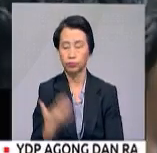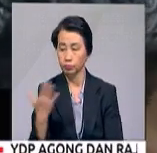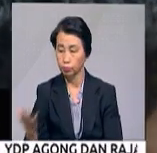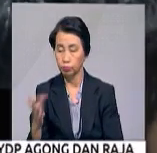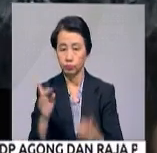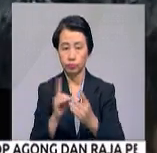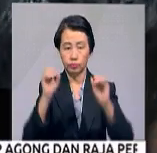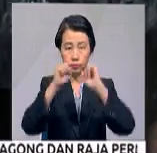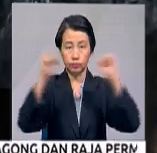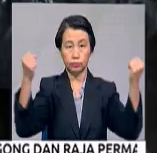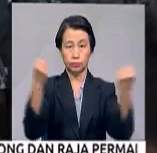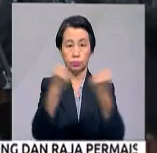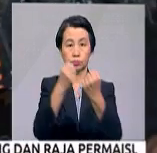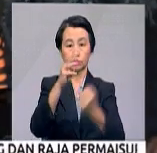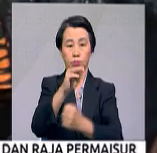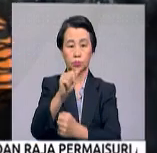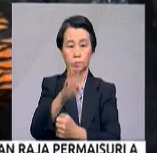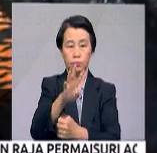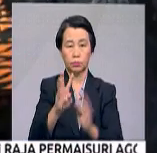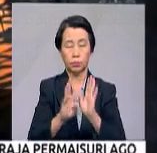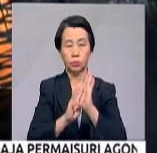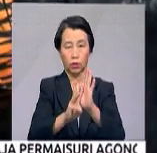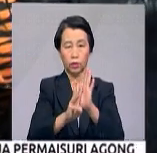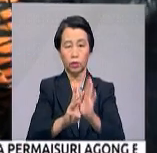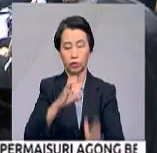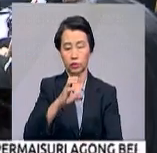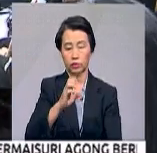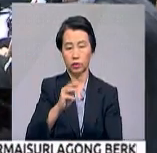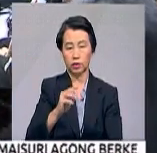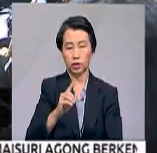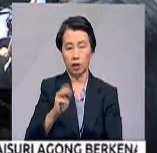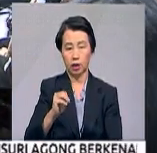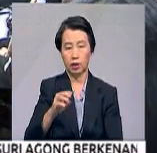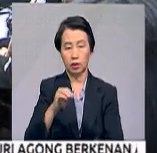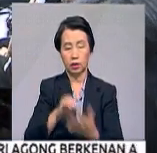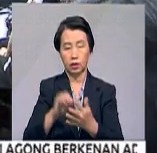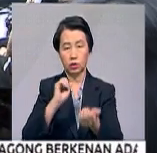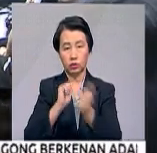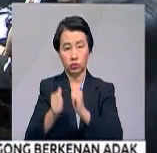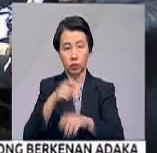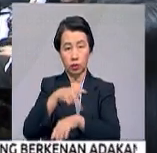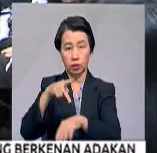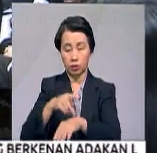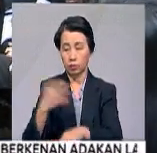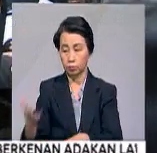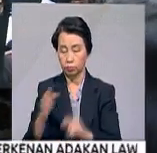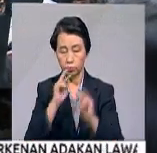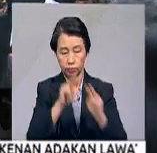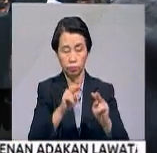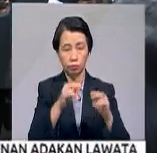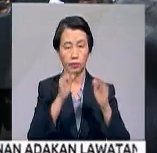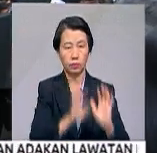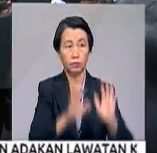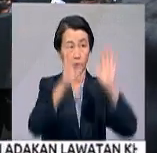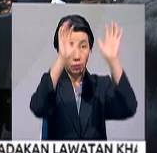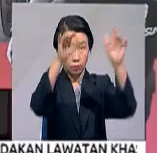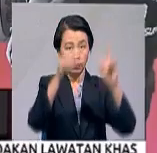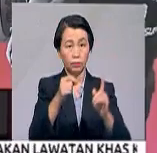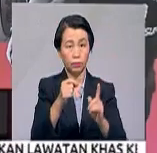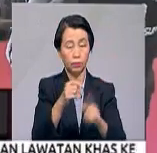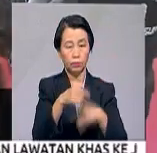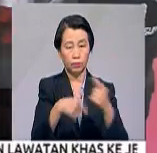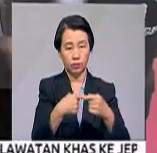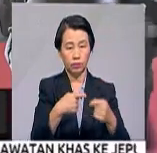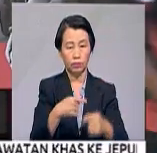di Stadium Maba mewakili Chef di Mission Kesukan C, Dato' Megat Zulkarnain Omar Din melawat pasukan bola keranjang negara turut mengulas